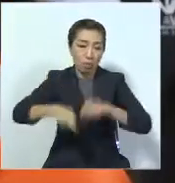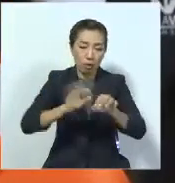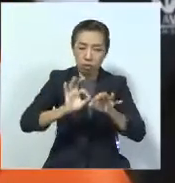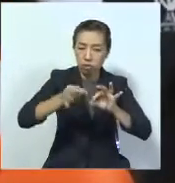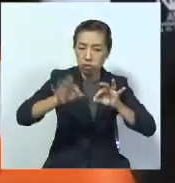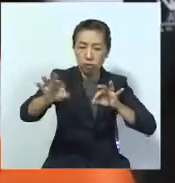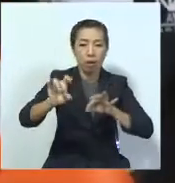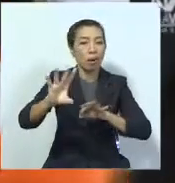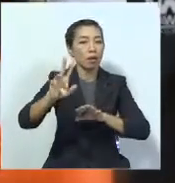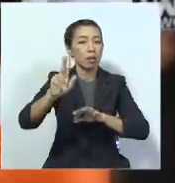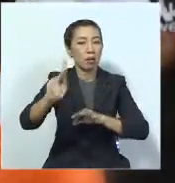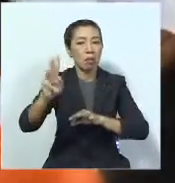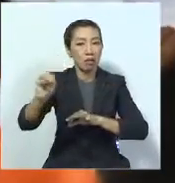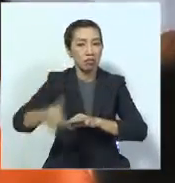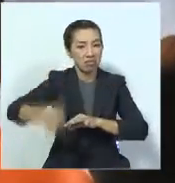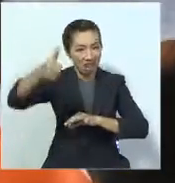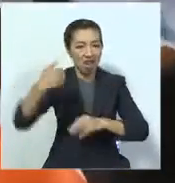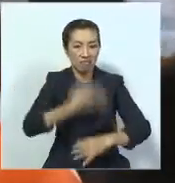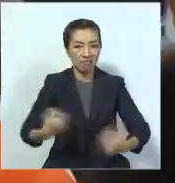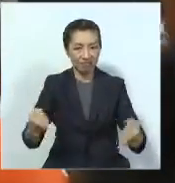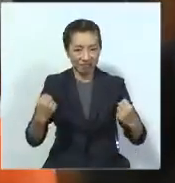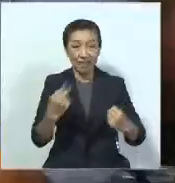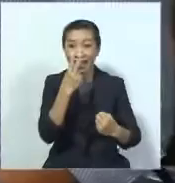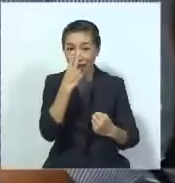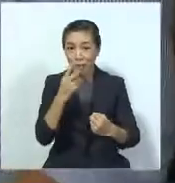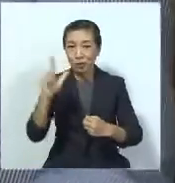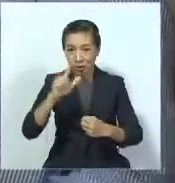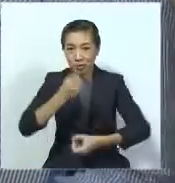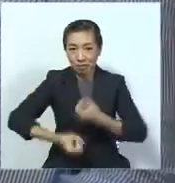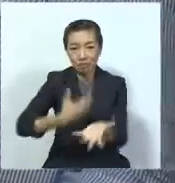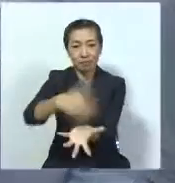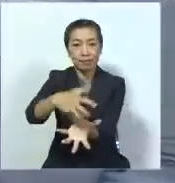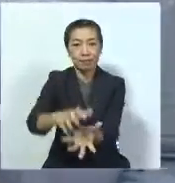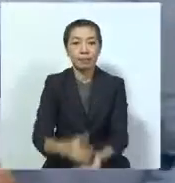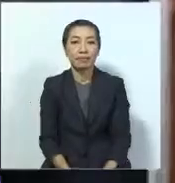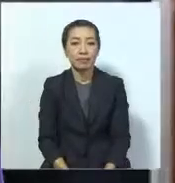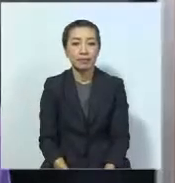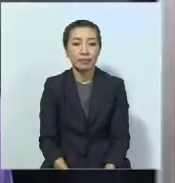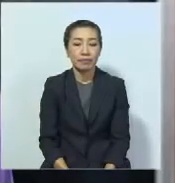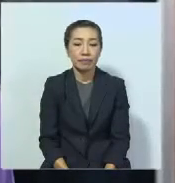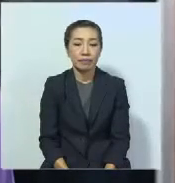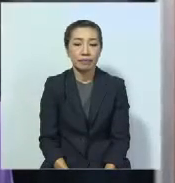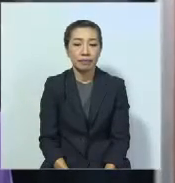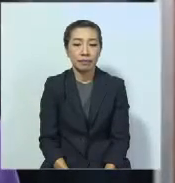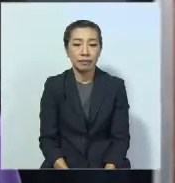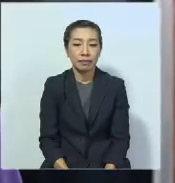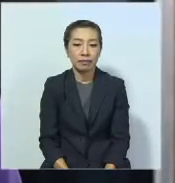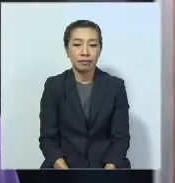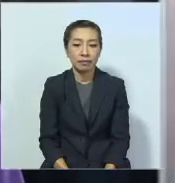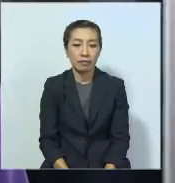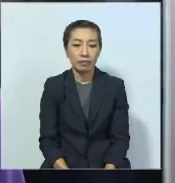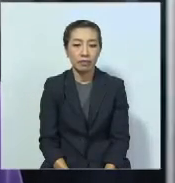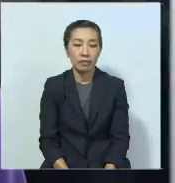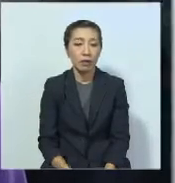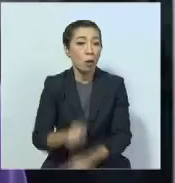อ่ะเพราะว่าแข็งแรงมาก นะคะ เดี๋ยวลองไปฟังความรู้สึกคุณลุงกันหน่อยค่ะ กินได้บ้าง